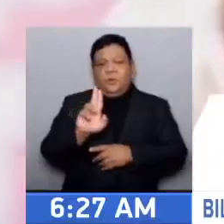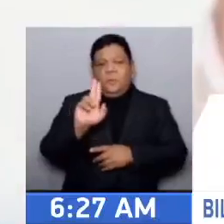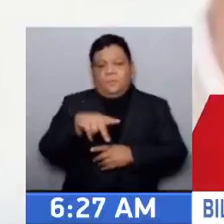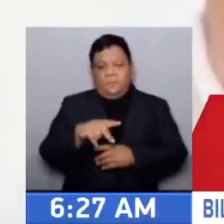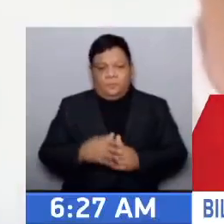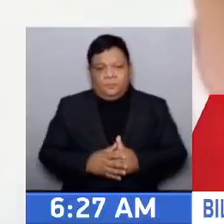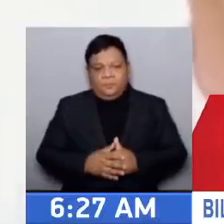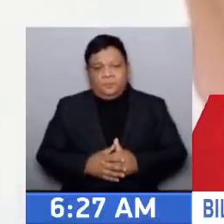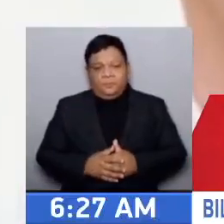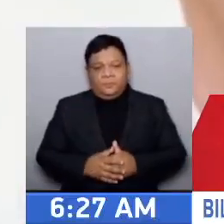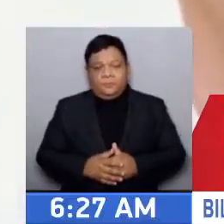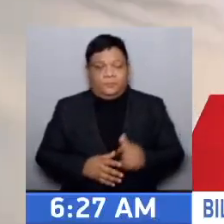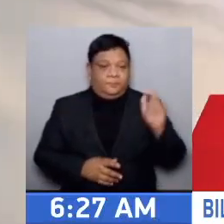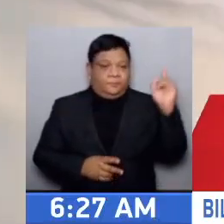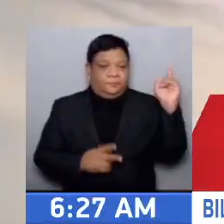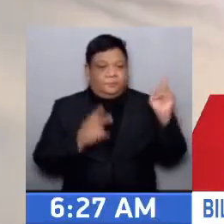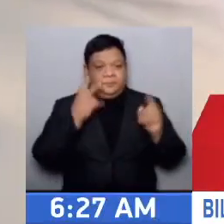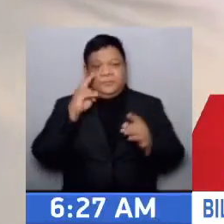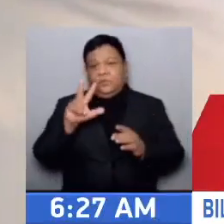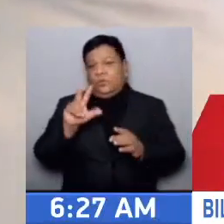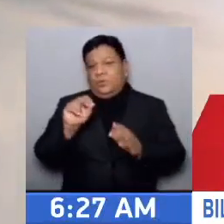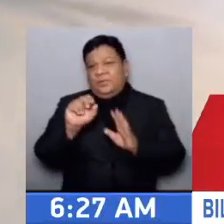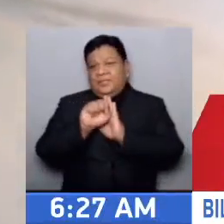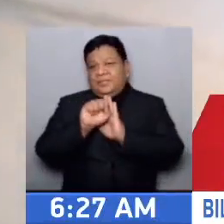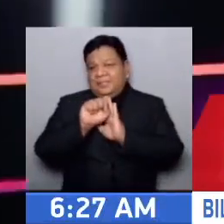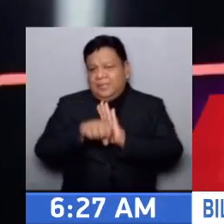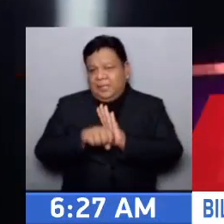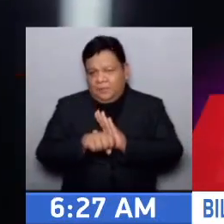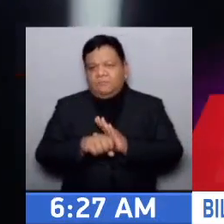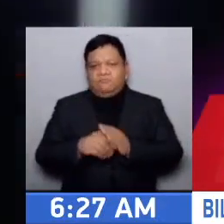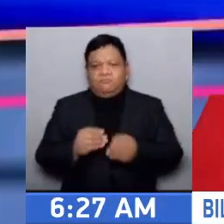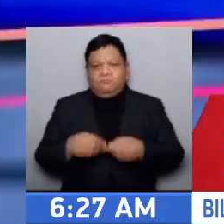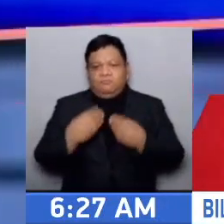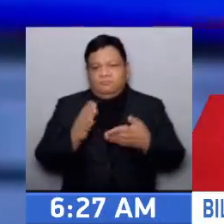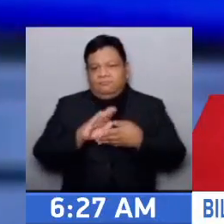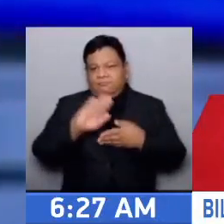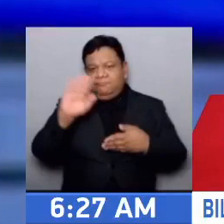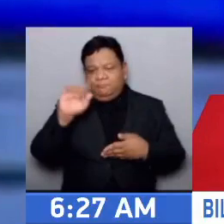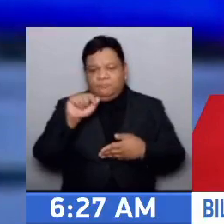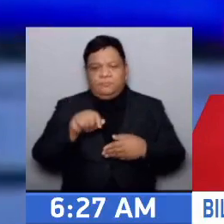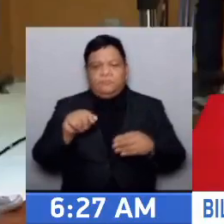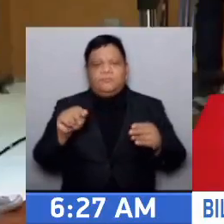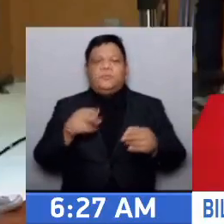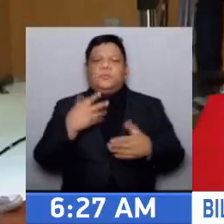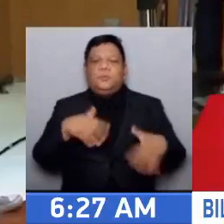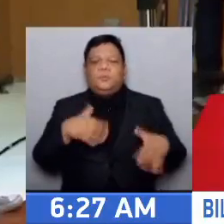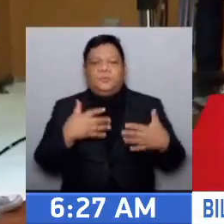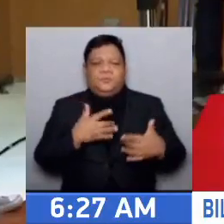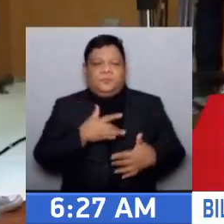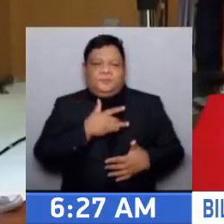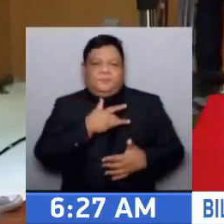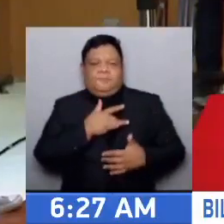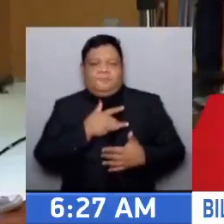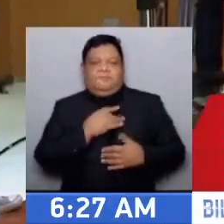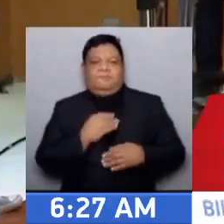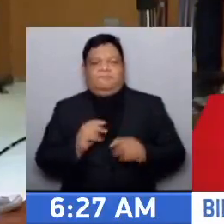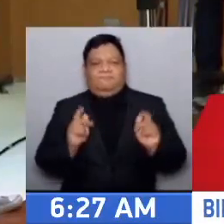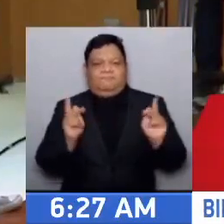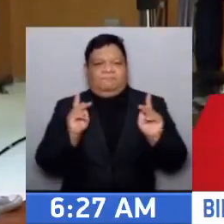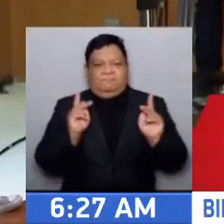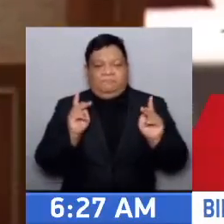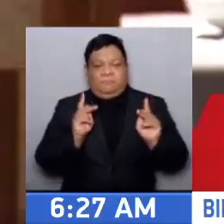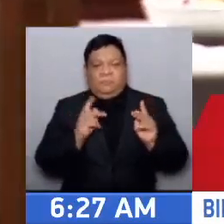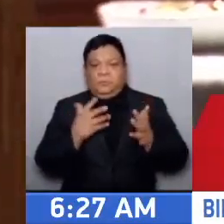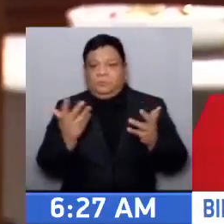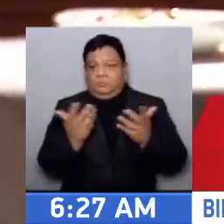Iyan ang 30-second teaser ng Start of Philippines na dreaming and loving ang feels. Ramdam agad ang chemistry ni na Asia's multimedia